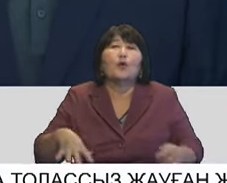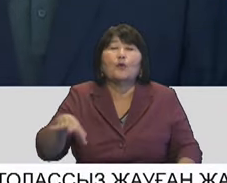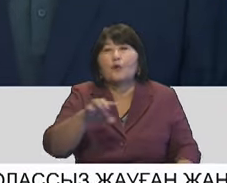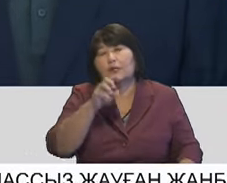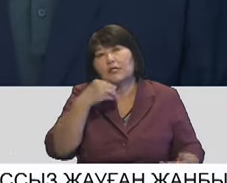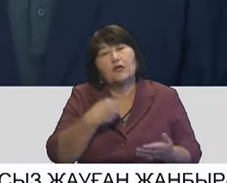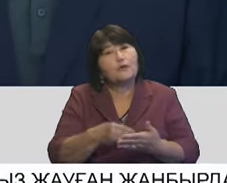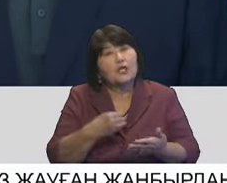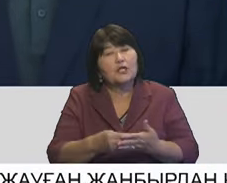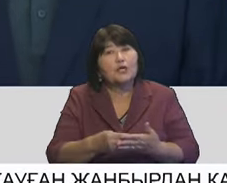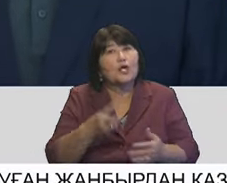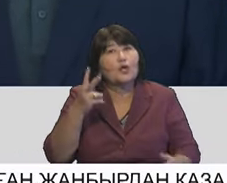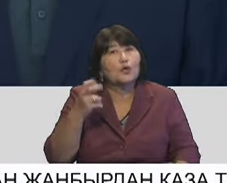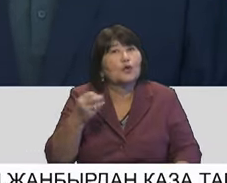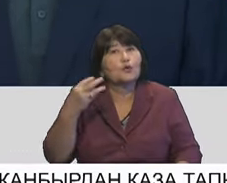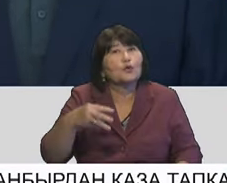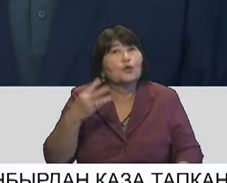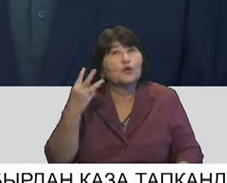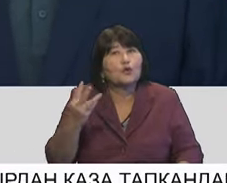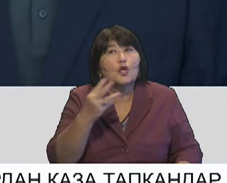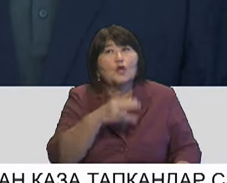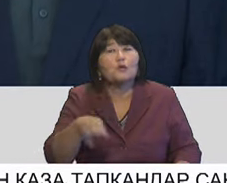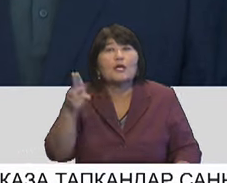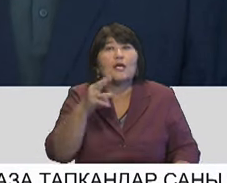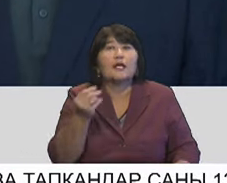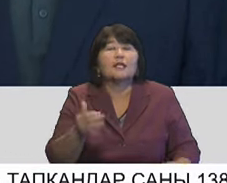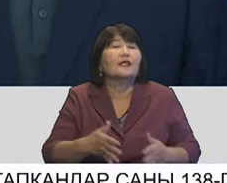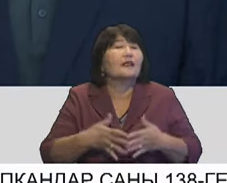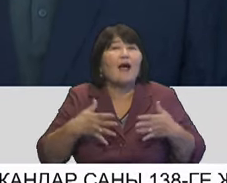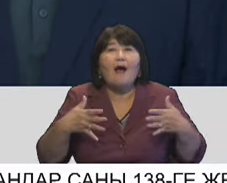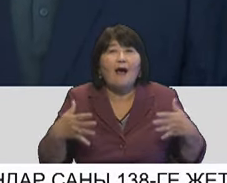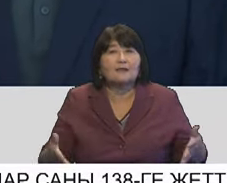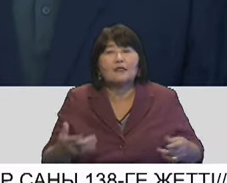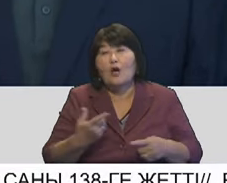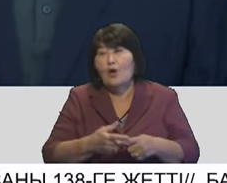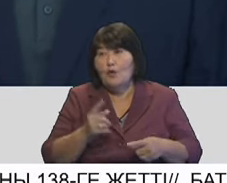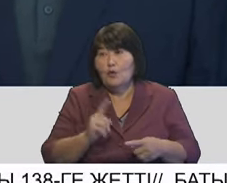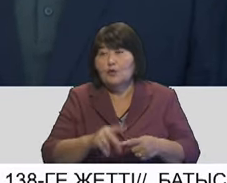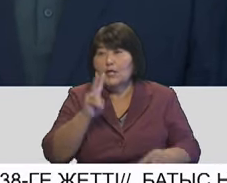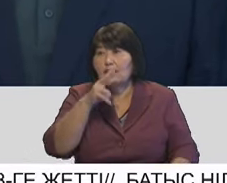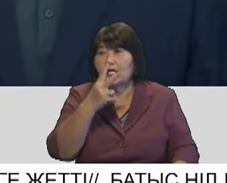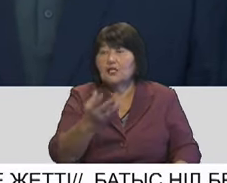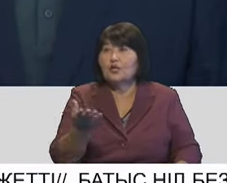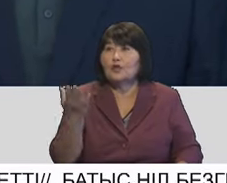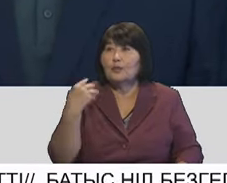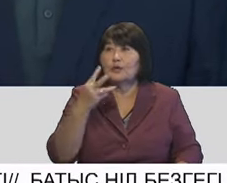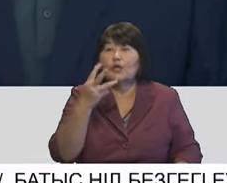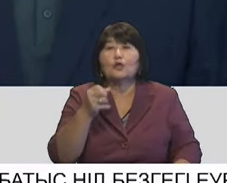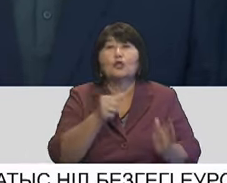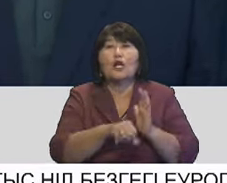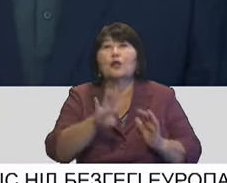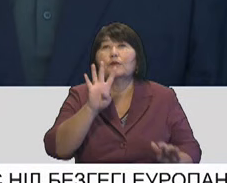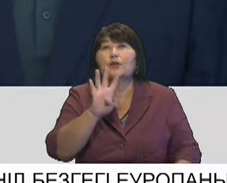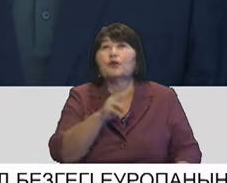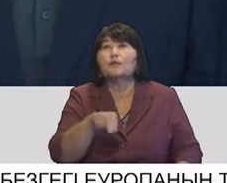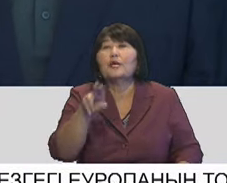бюджеті 733 миллиард теңгеден асты. Осыдан 2 жыл бұрын 364 миллиард